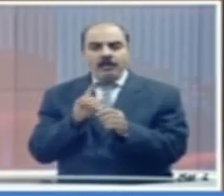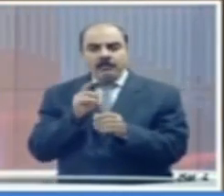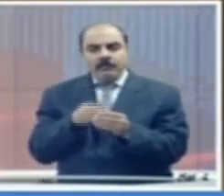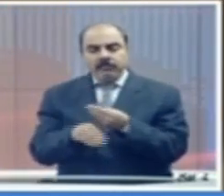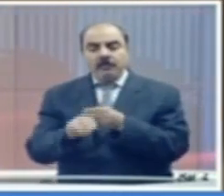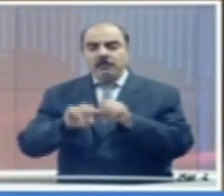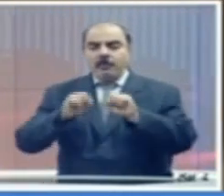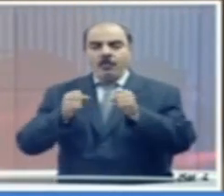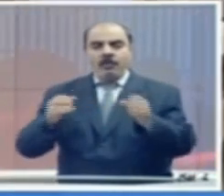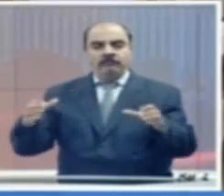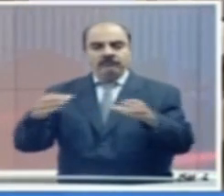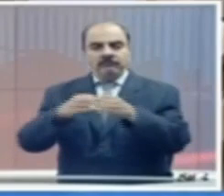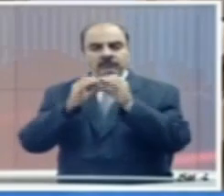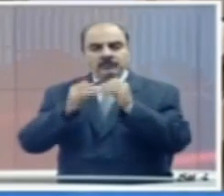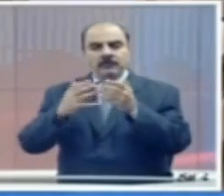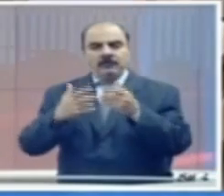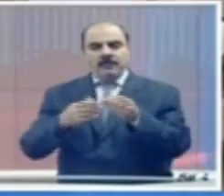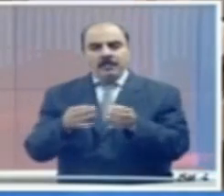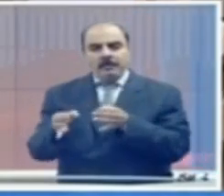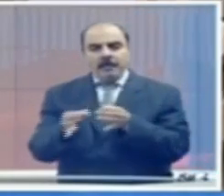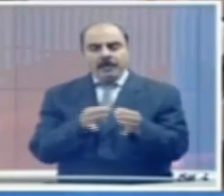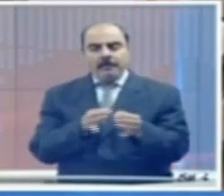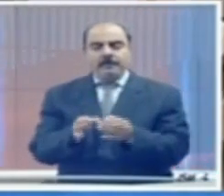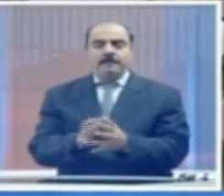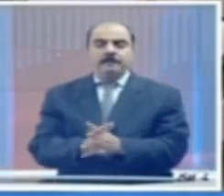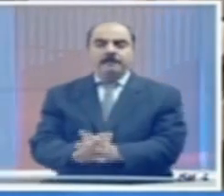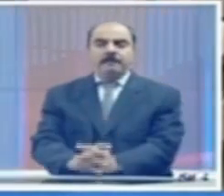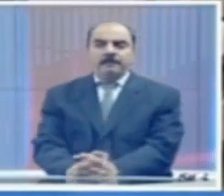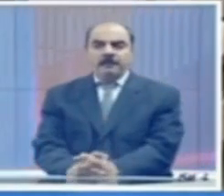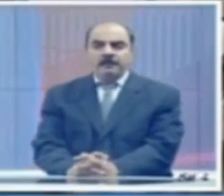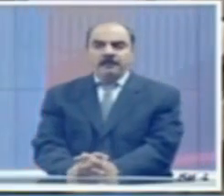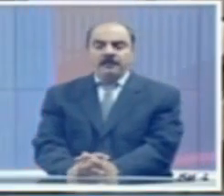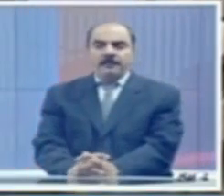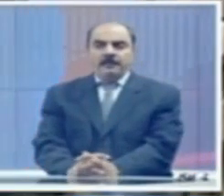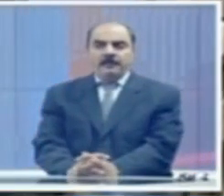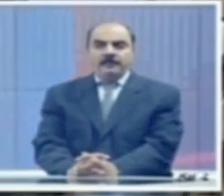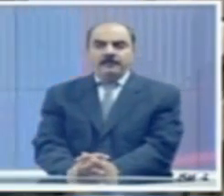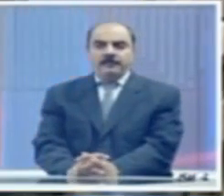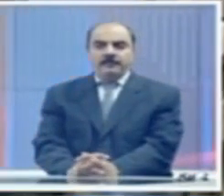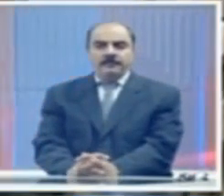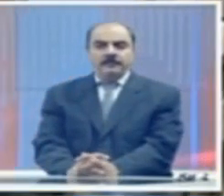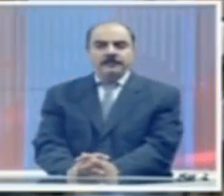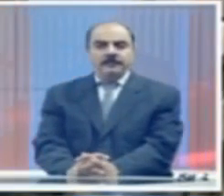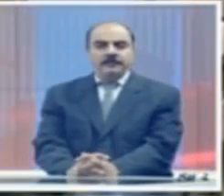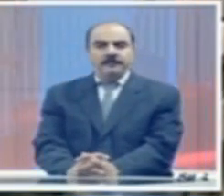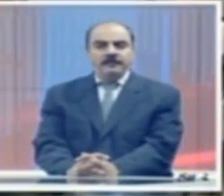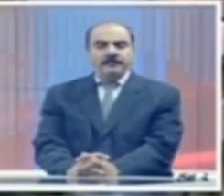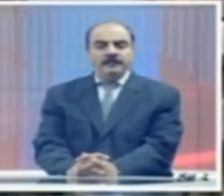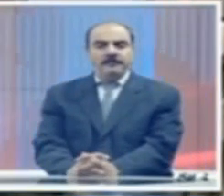التهرب الضريبي وتقليل حجم الاقتصاد غير الرسمي.